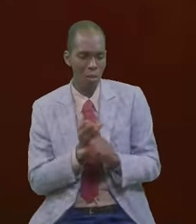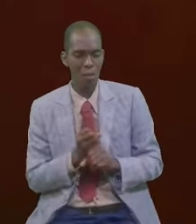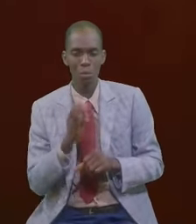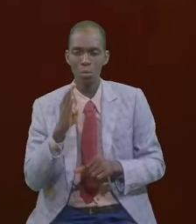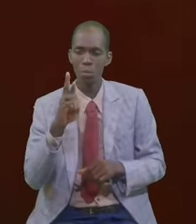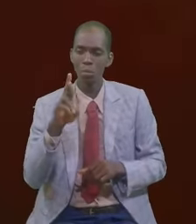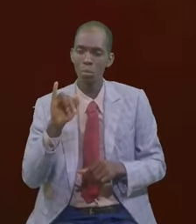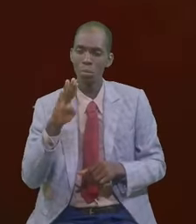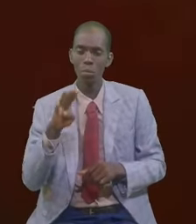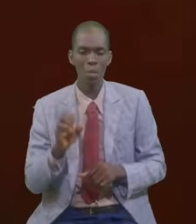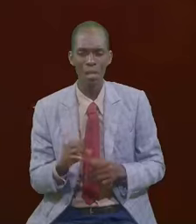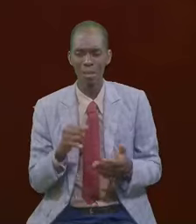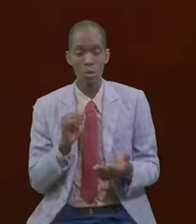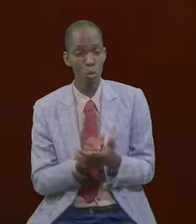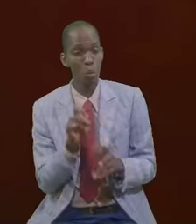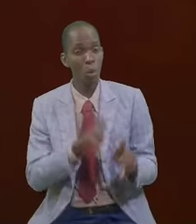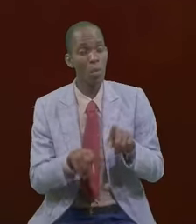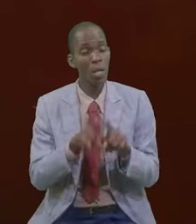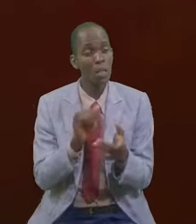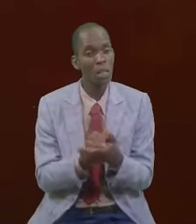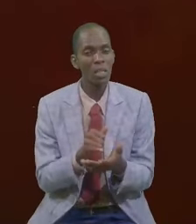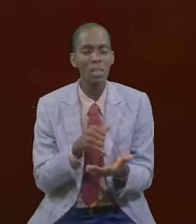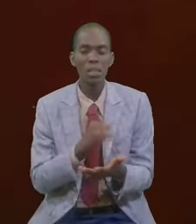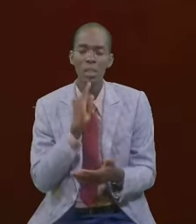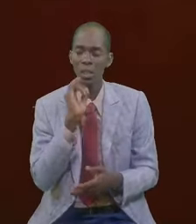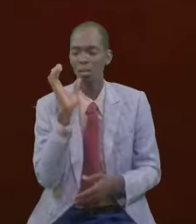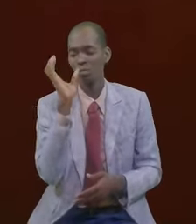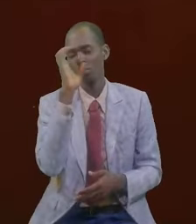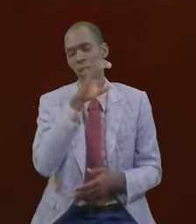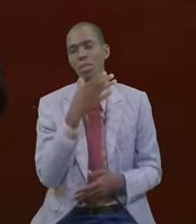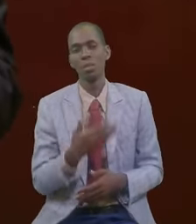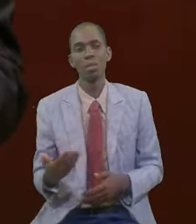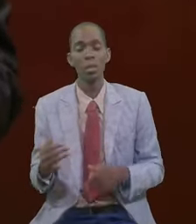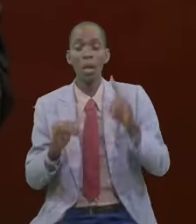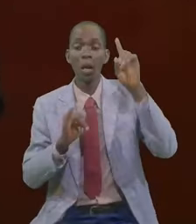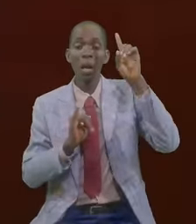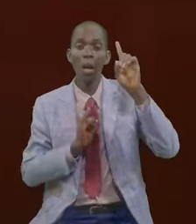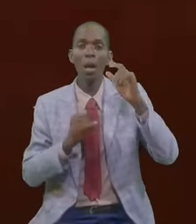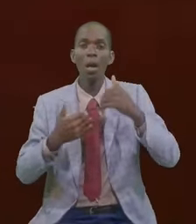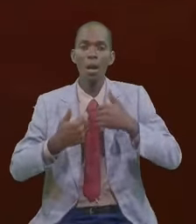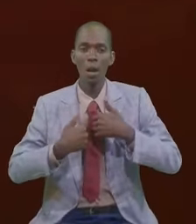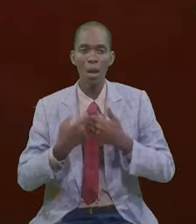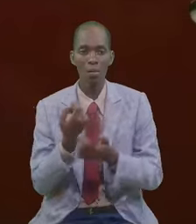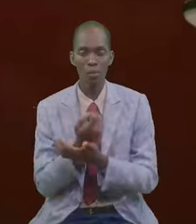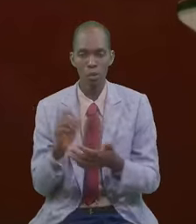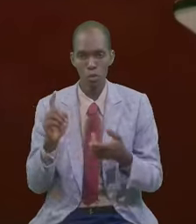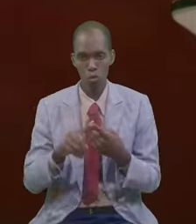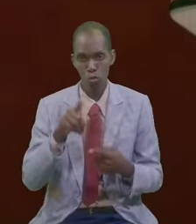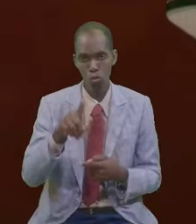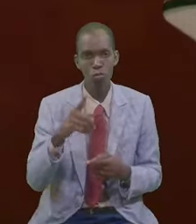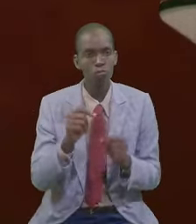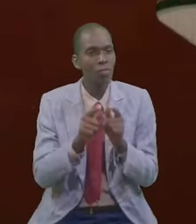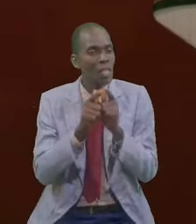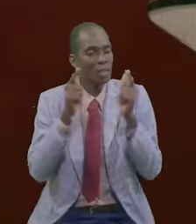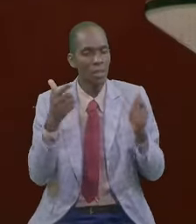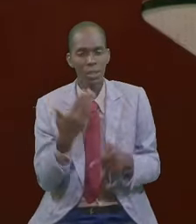chose étrangère. Que j'écrive pour lui toutes les choses, toutes les ordonnances de ma loi. Elles sont regardées comme quelque